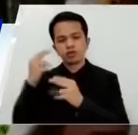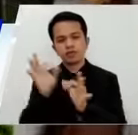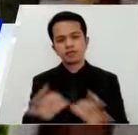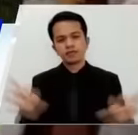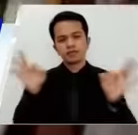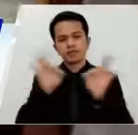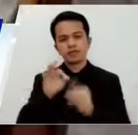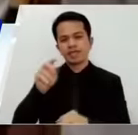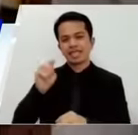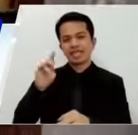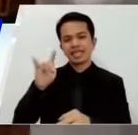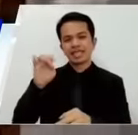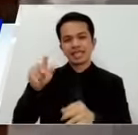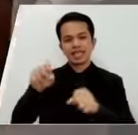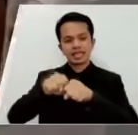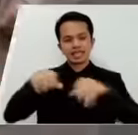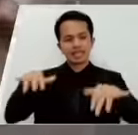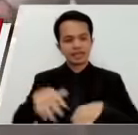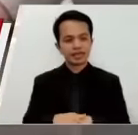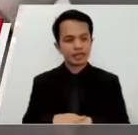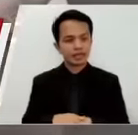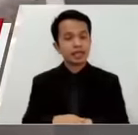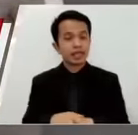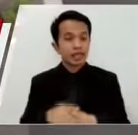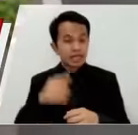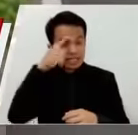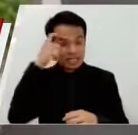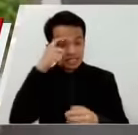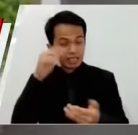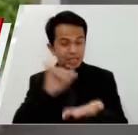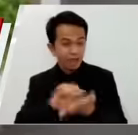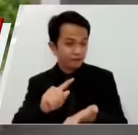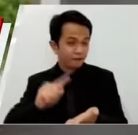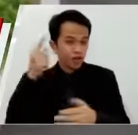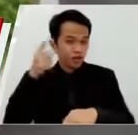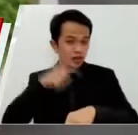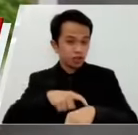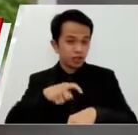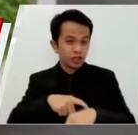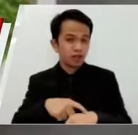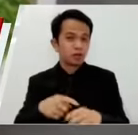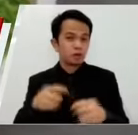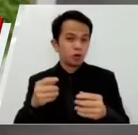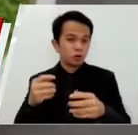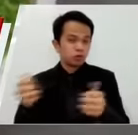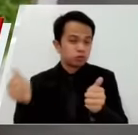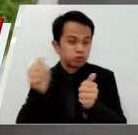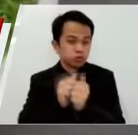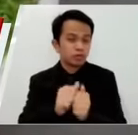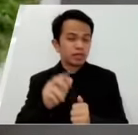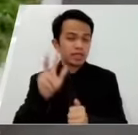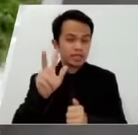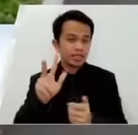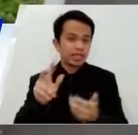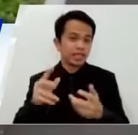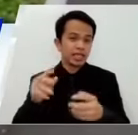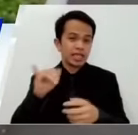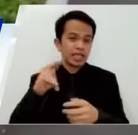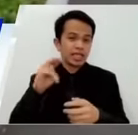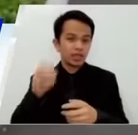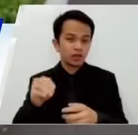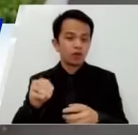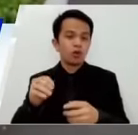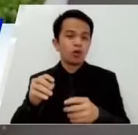Leaders Summit na ito. Hindi lang dahil sa kauna-unahang pagkakataon ay nagsama-sama ang tatlong tinaguriang Indo-Pacific Maritime